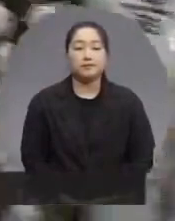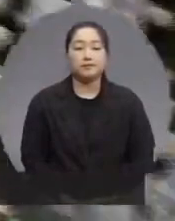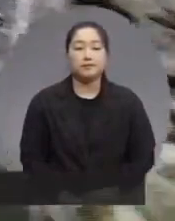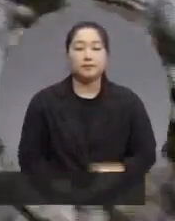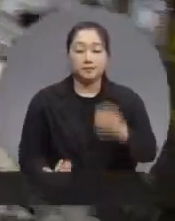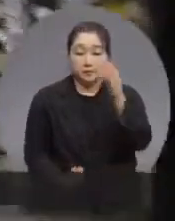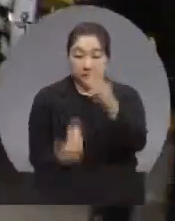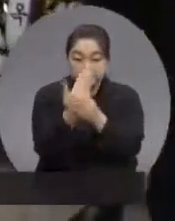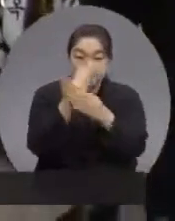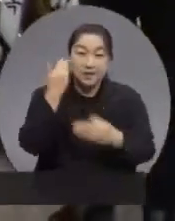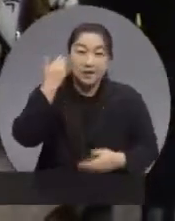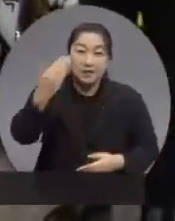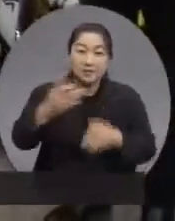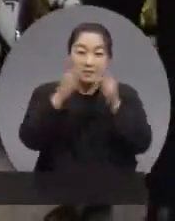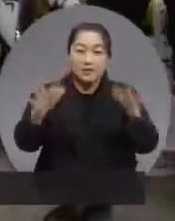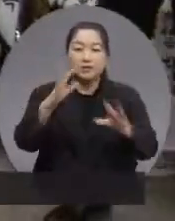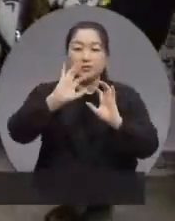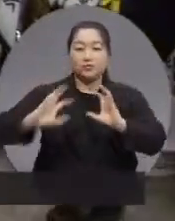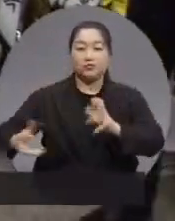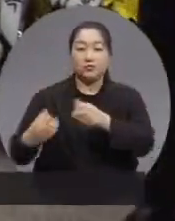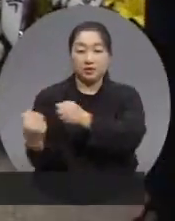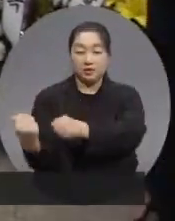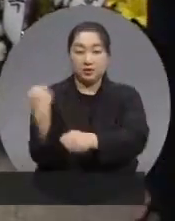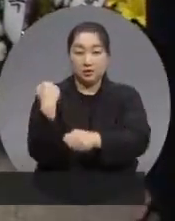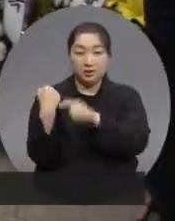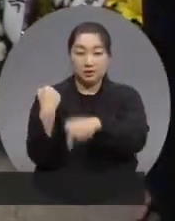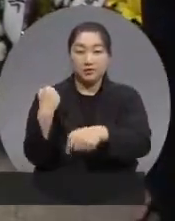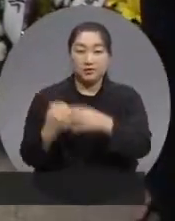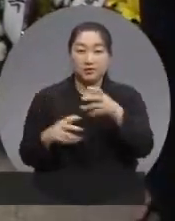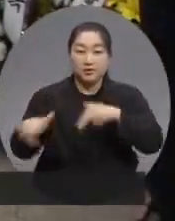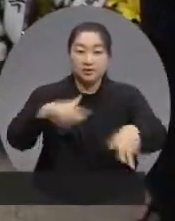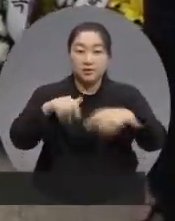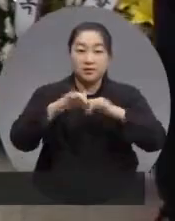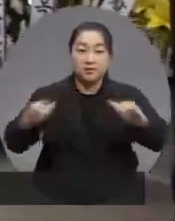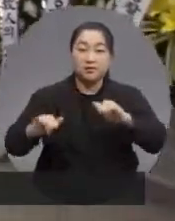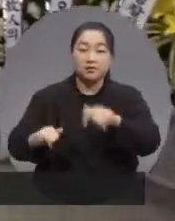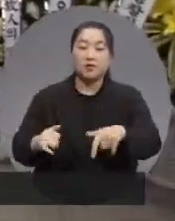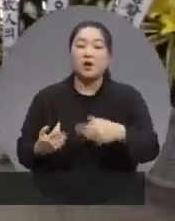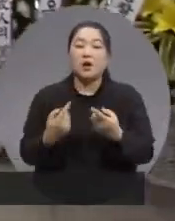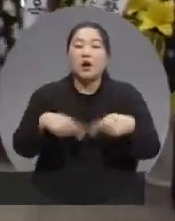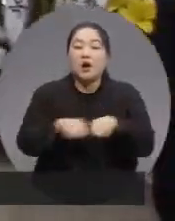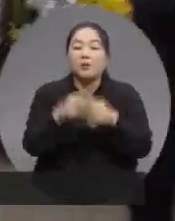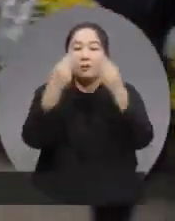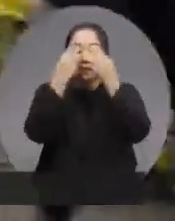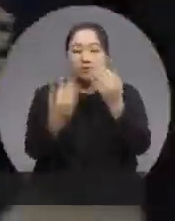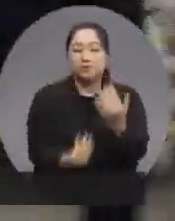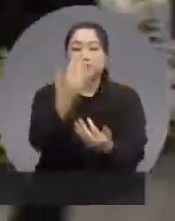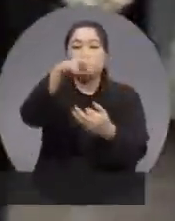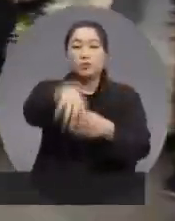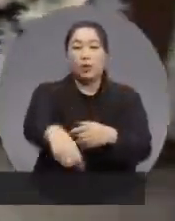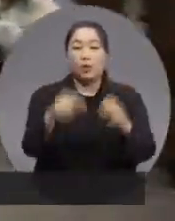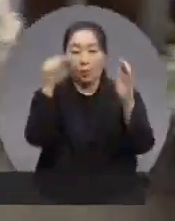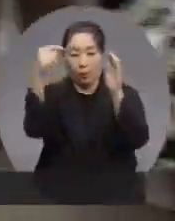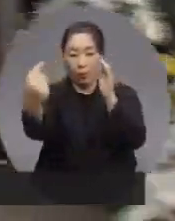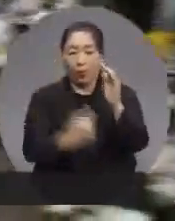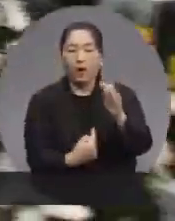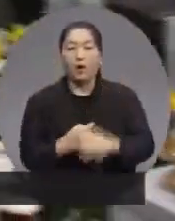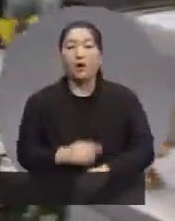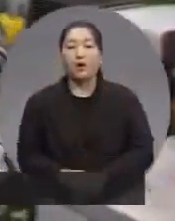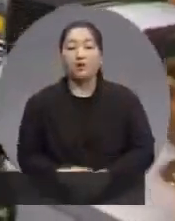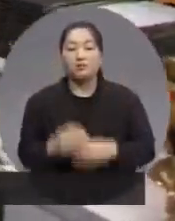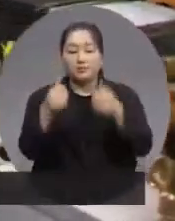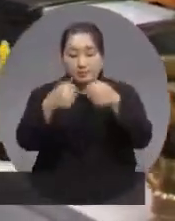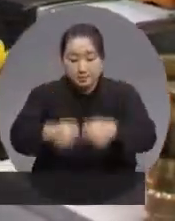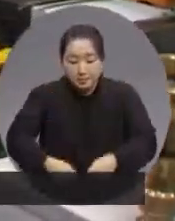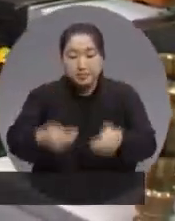참사 9일 만에 국민의힘 지도부가 궁평 2 지하차도 희생자 합동 분향소를 찾았습니다. 조문을